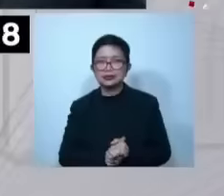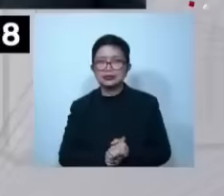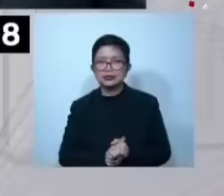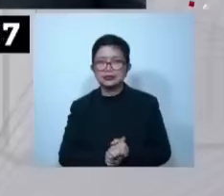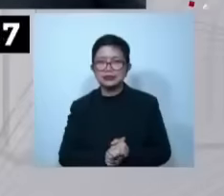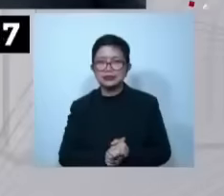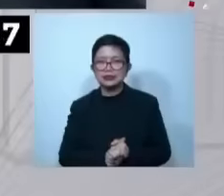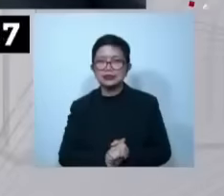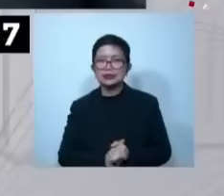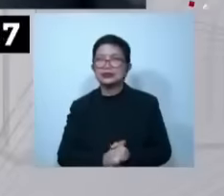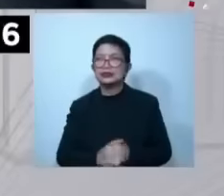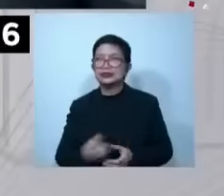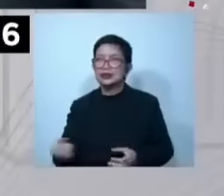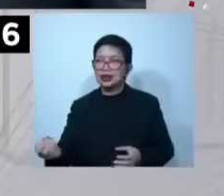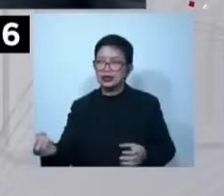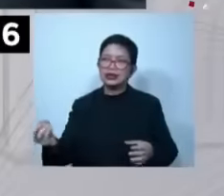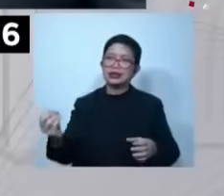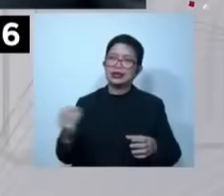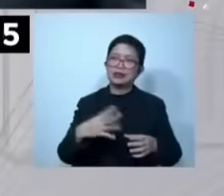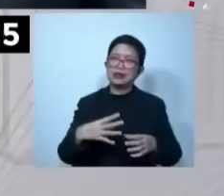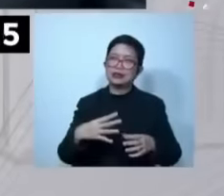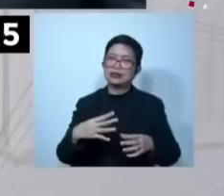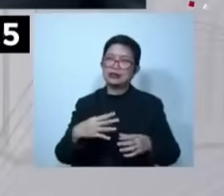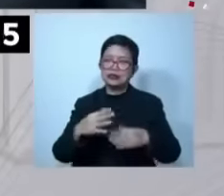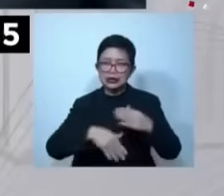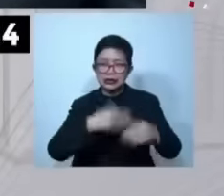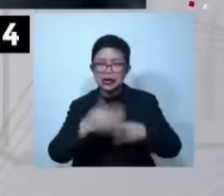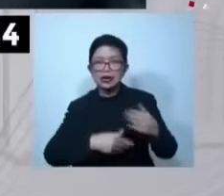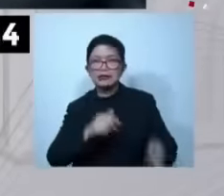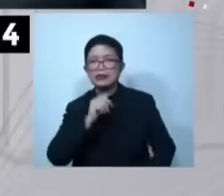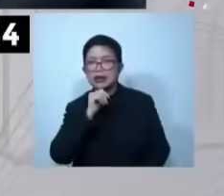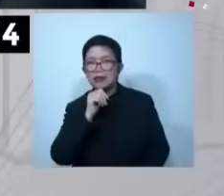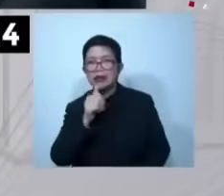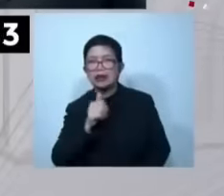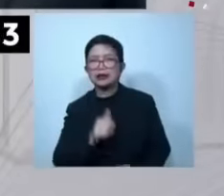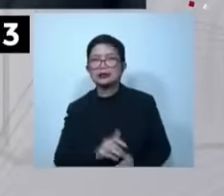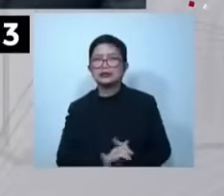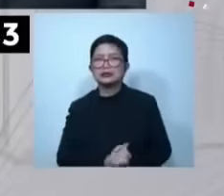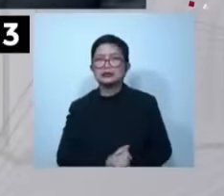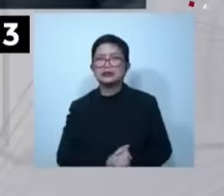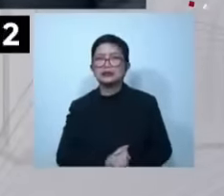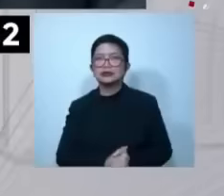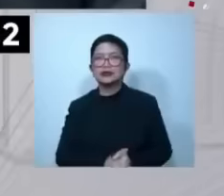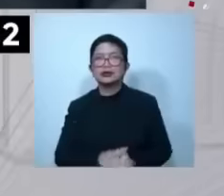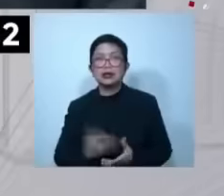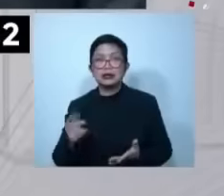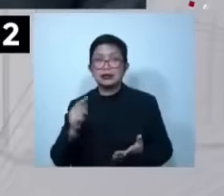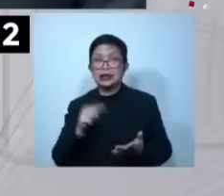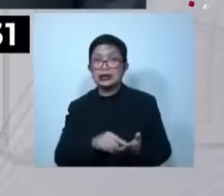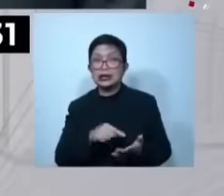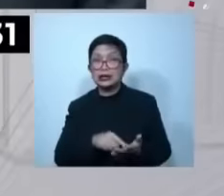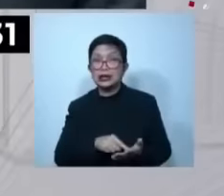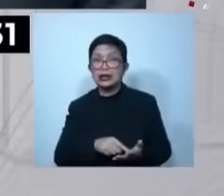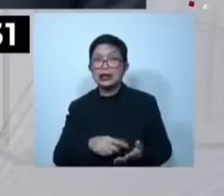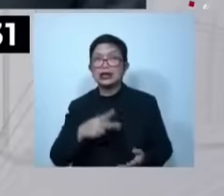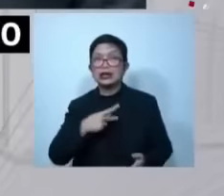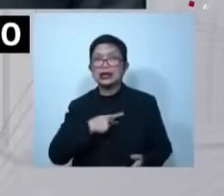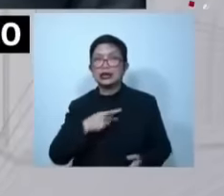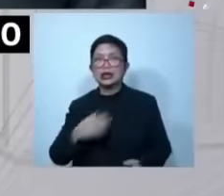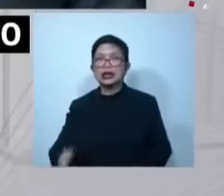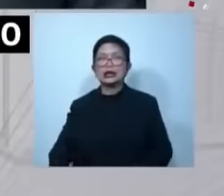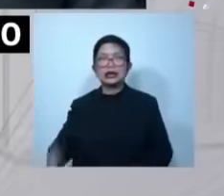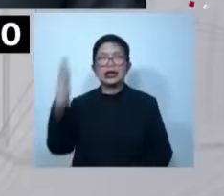Yang intervensi siapa? Ya kan? Yang intervensi siapa? Tapi intinya adalah kita